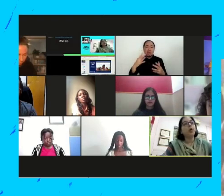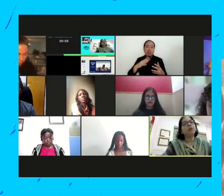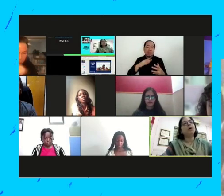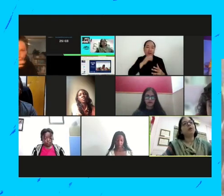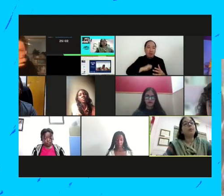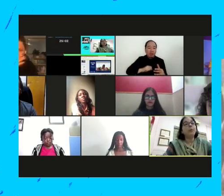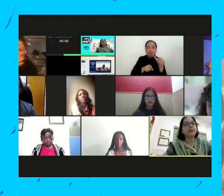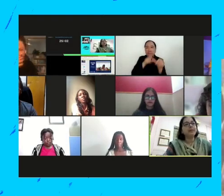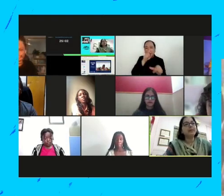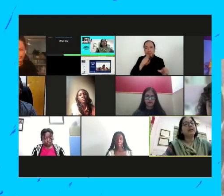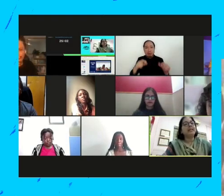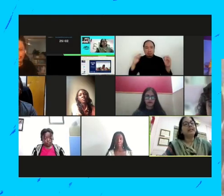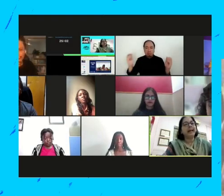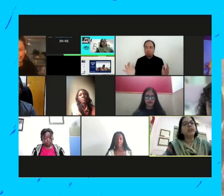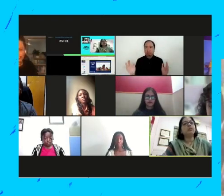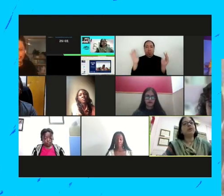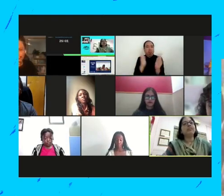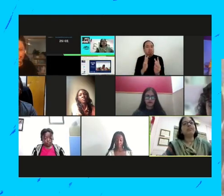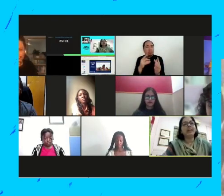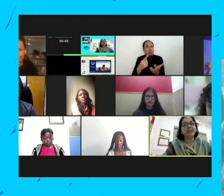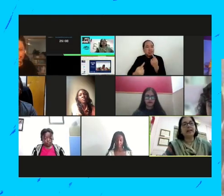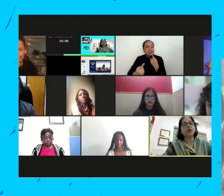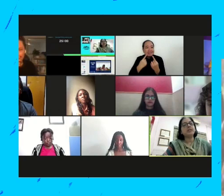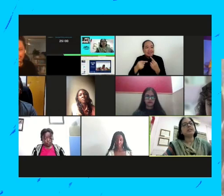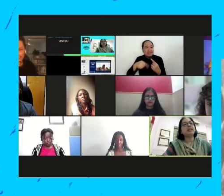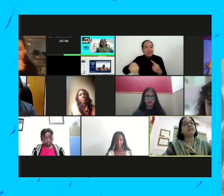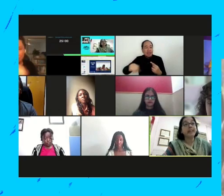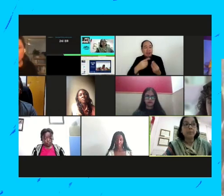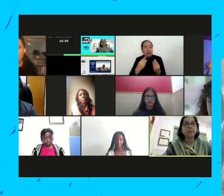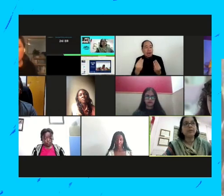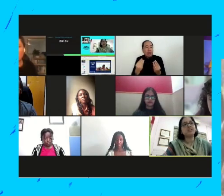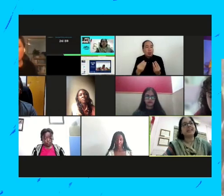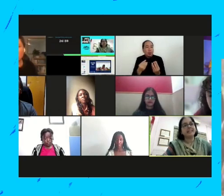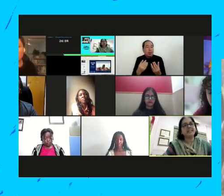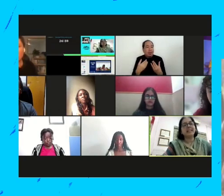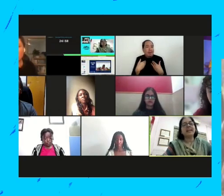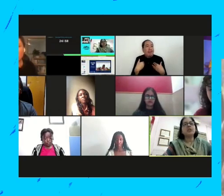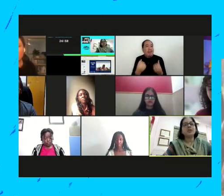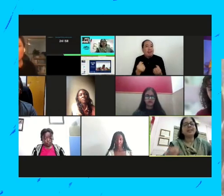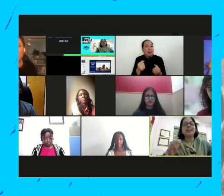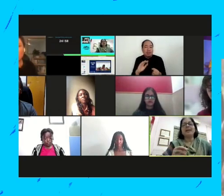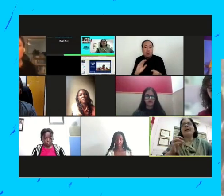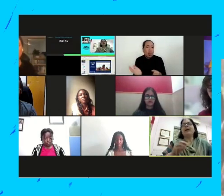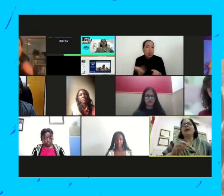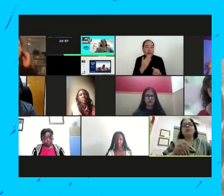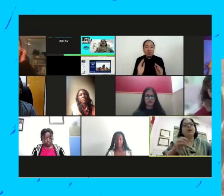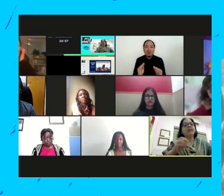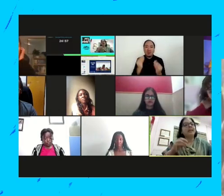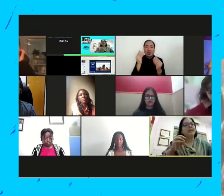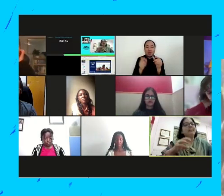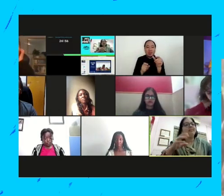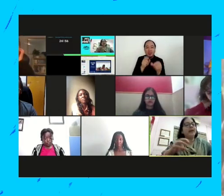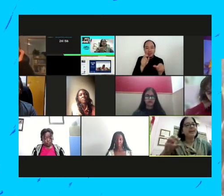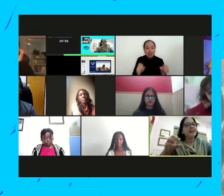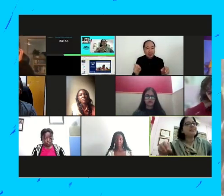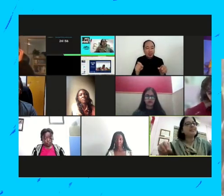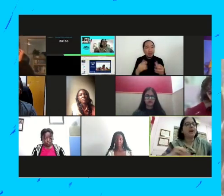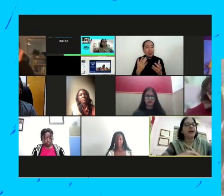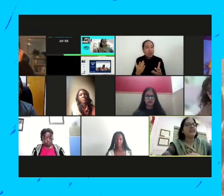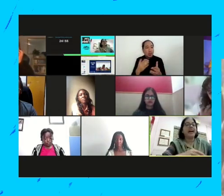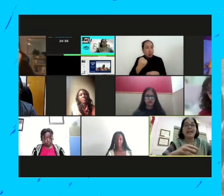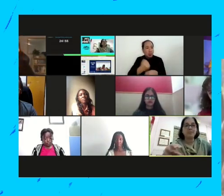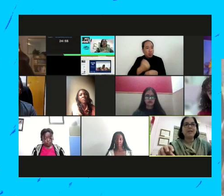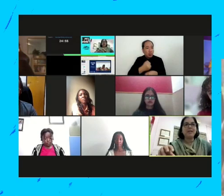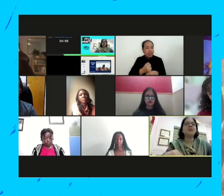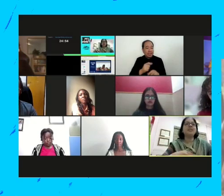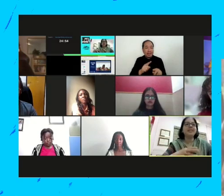personnes liées à la santé, mais qui peuvent être aussi des moyens de communication pour les parents, les grands-parents, et toutes les personnes de